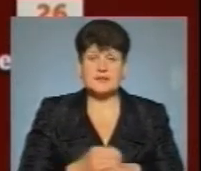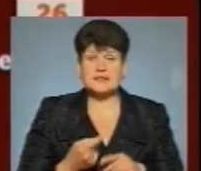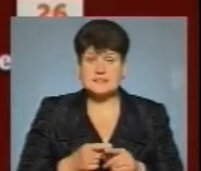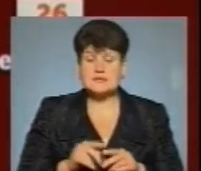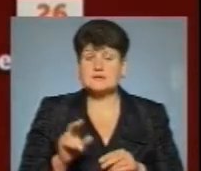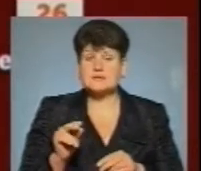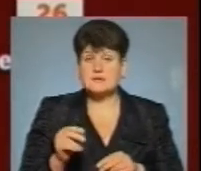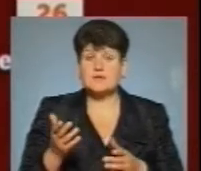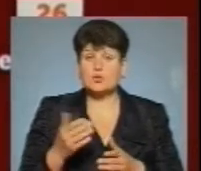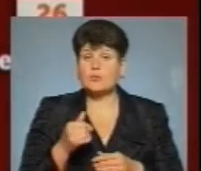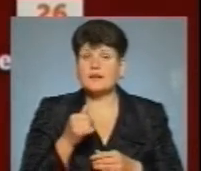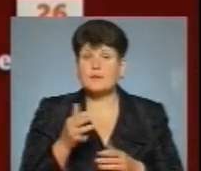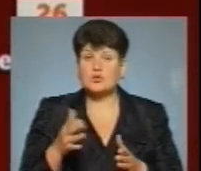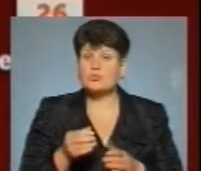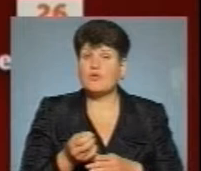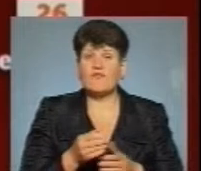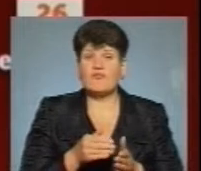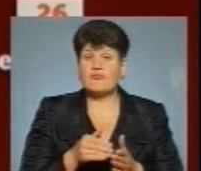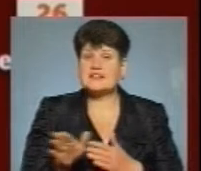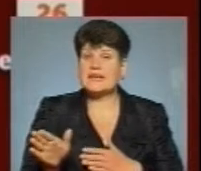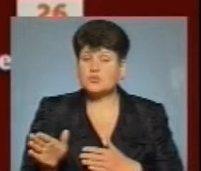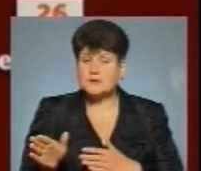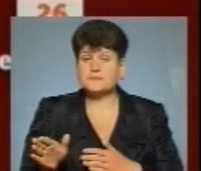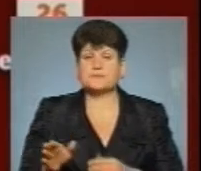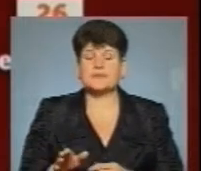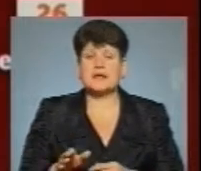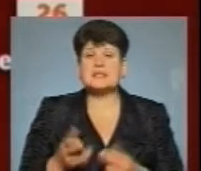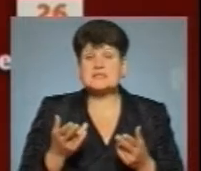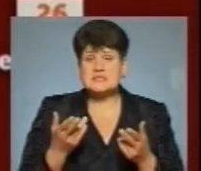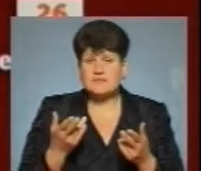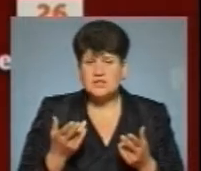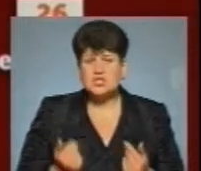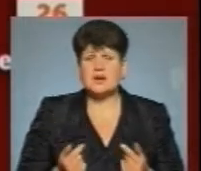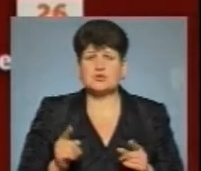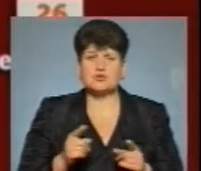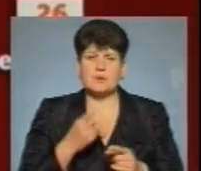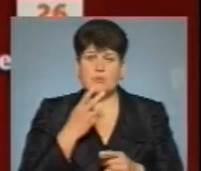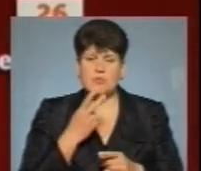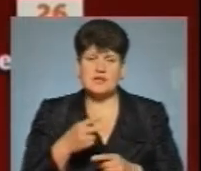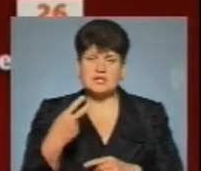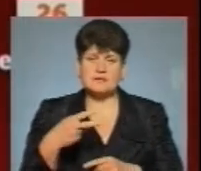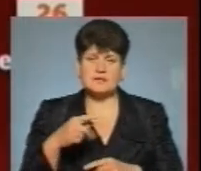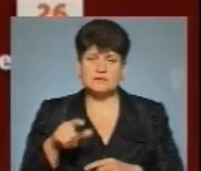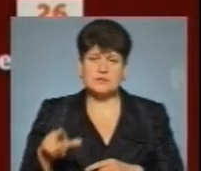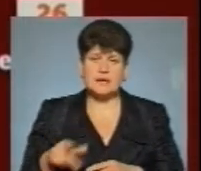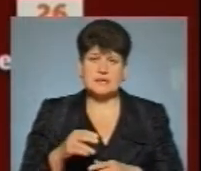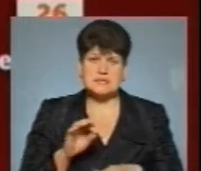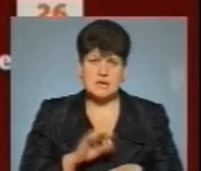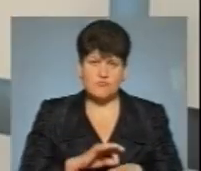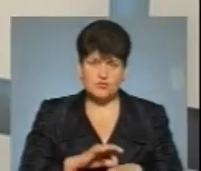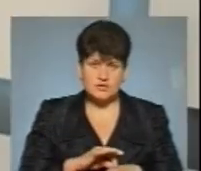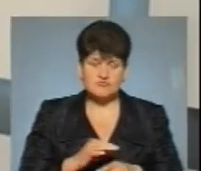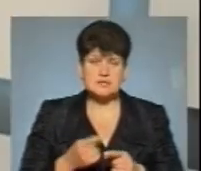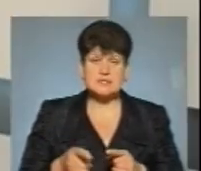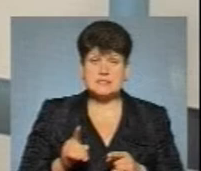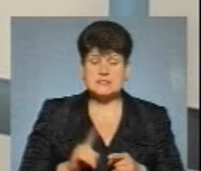яку, скажімо так, ми не можемо відкинути. Так? Звичайно, що ми побачили 20 чоловік захворівших, це,